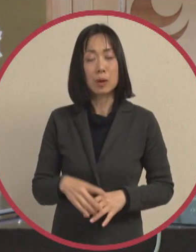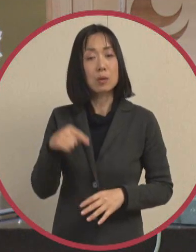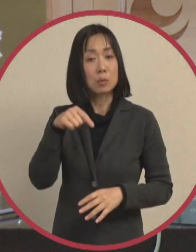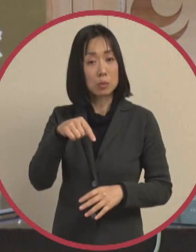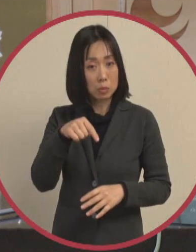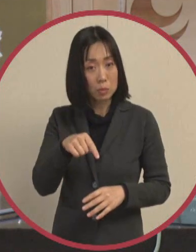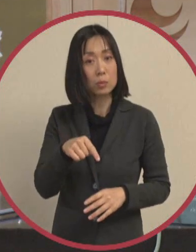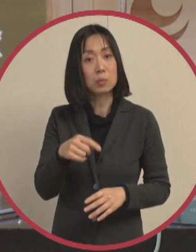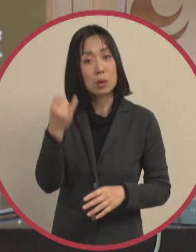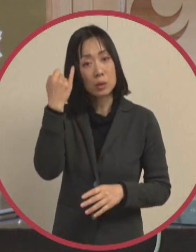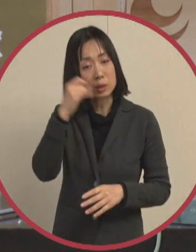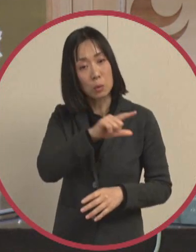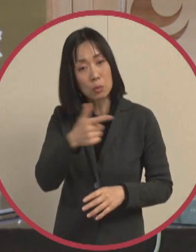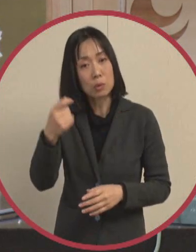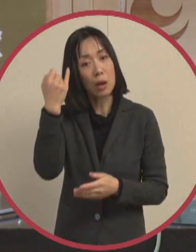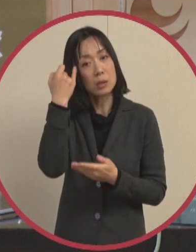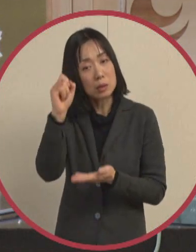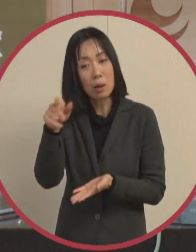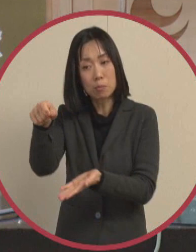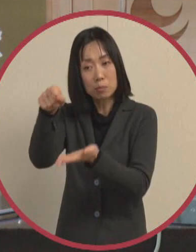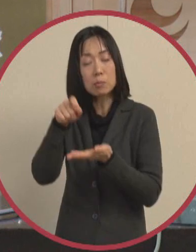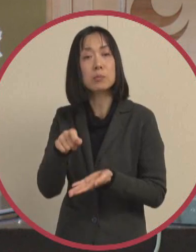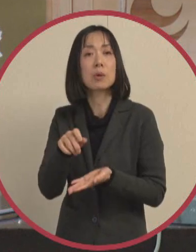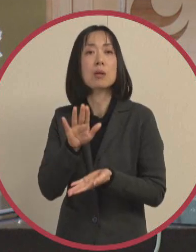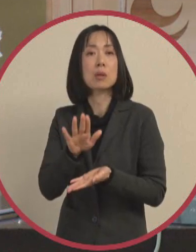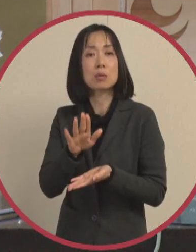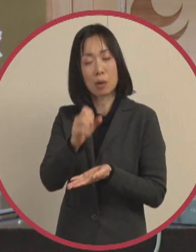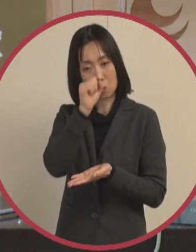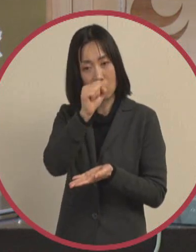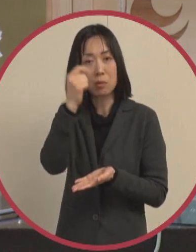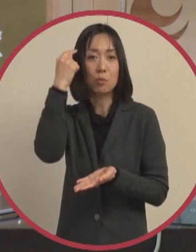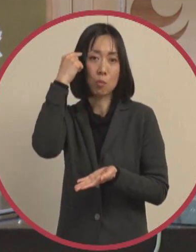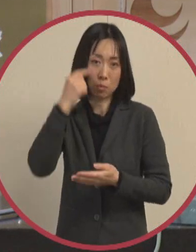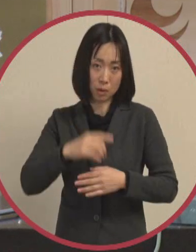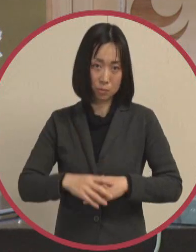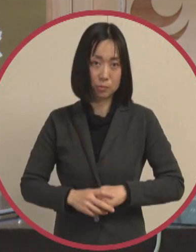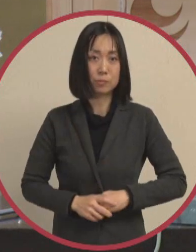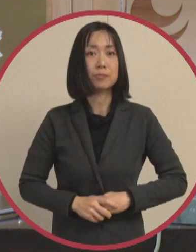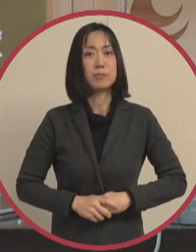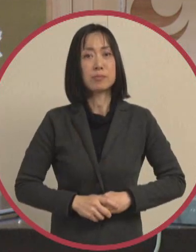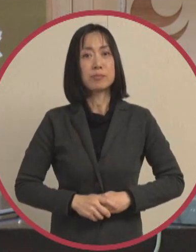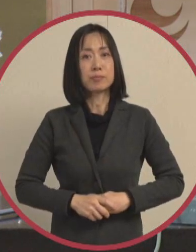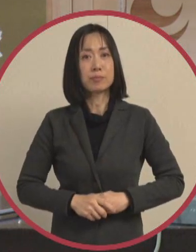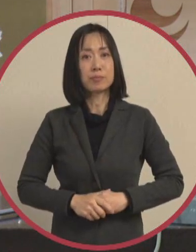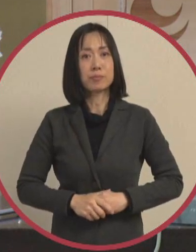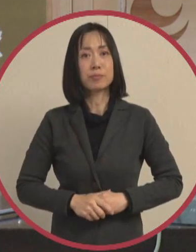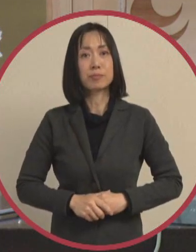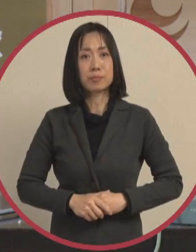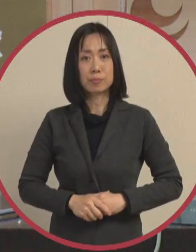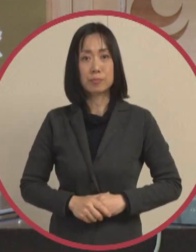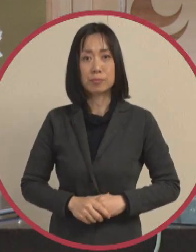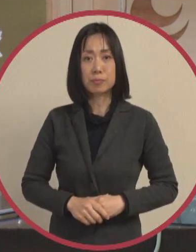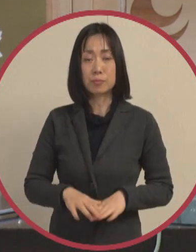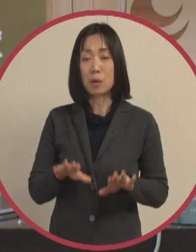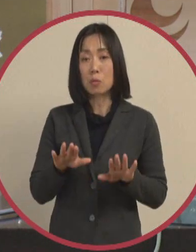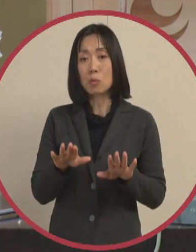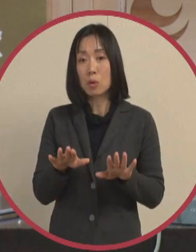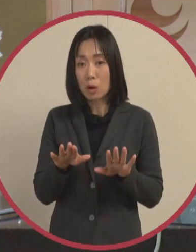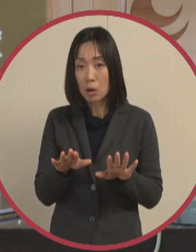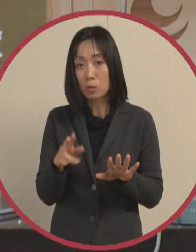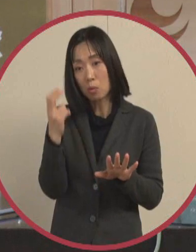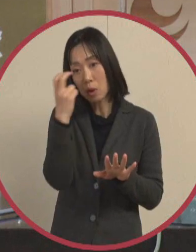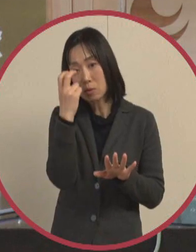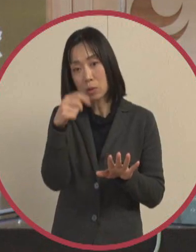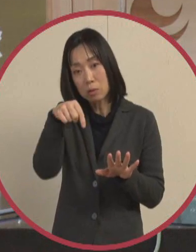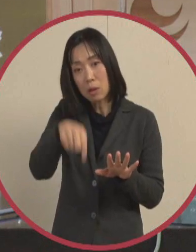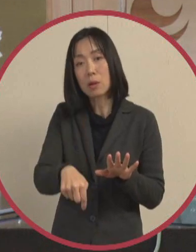だったんじゃないかなというふうに思ってます。まあ、あの今回のトライアルでいろいろ知見を得